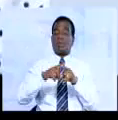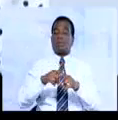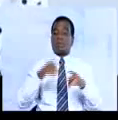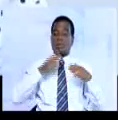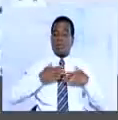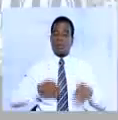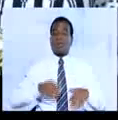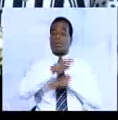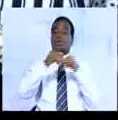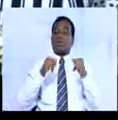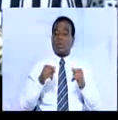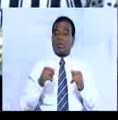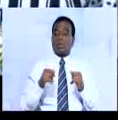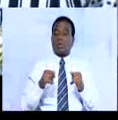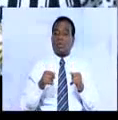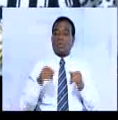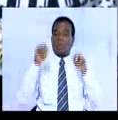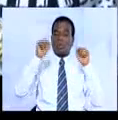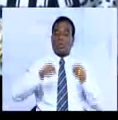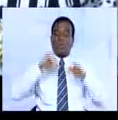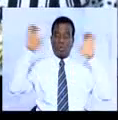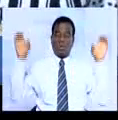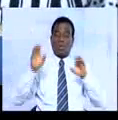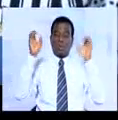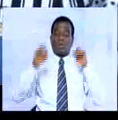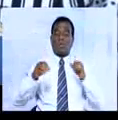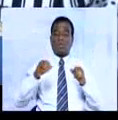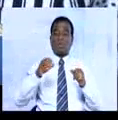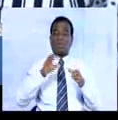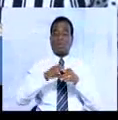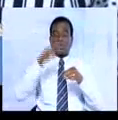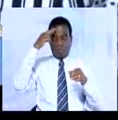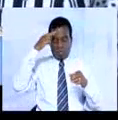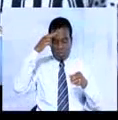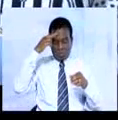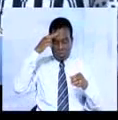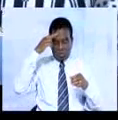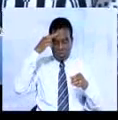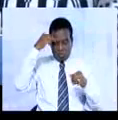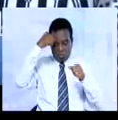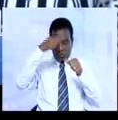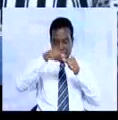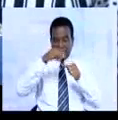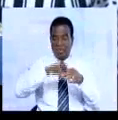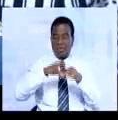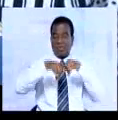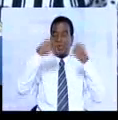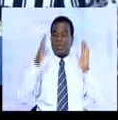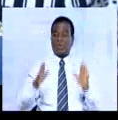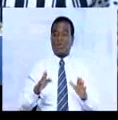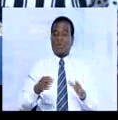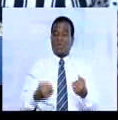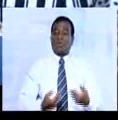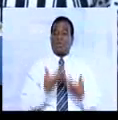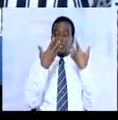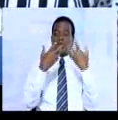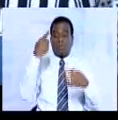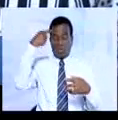de tout démocrate. Puisse la célébration de la mémoire de Jean-Hélène nous inspirer tous afin que